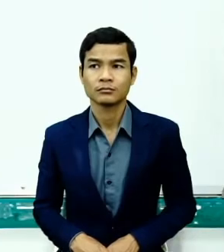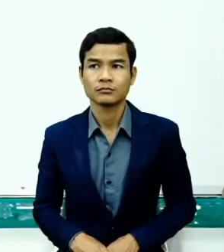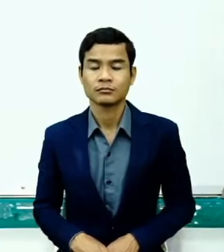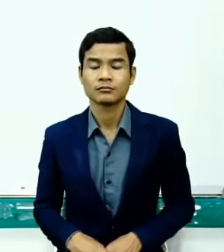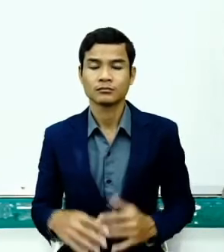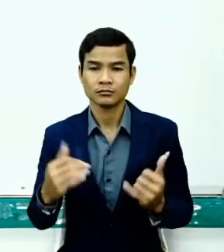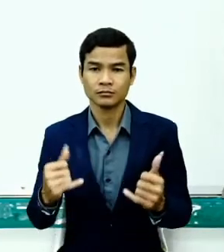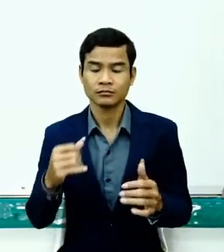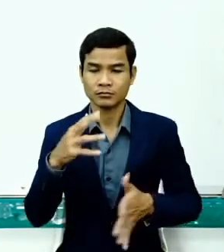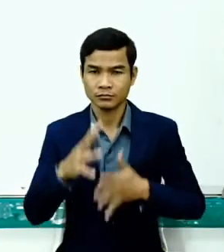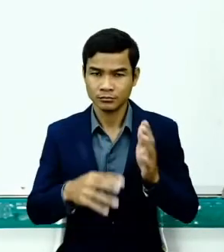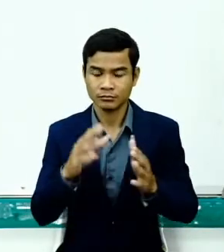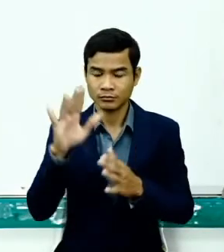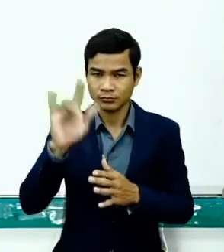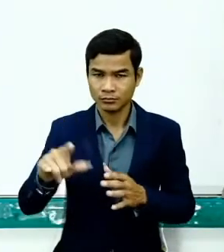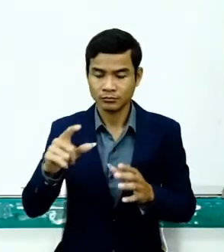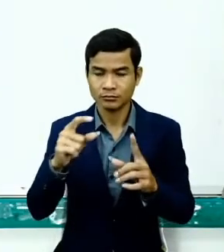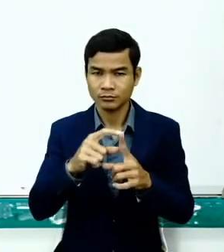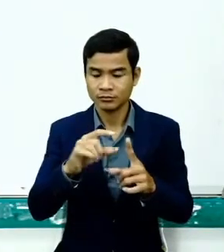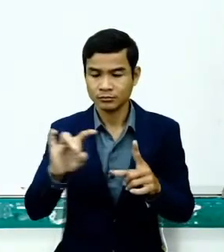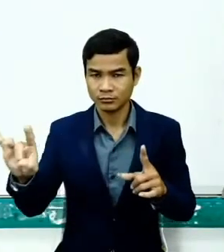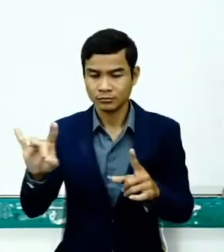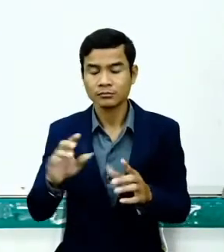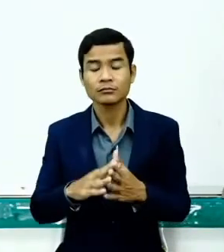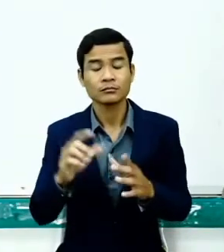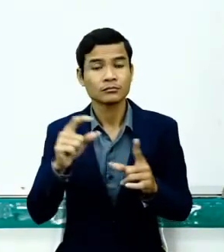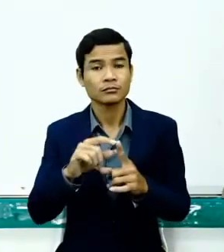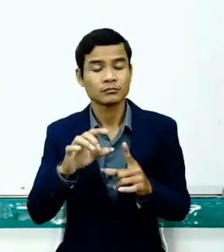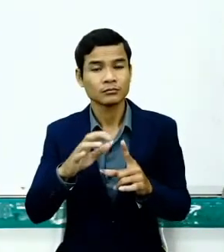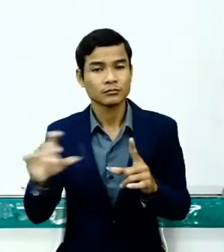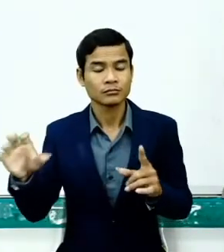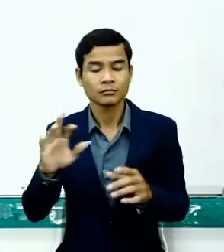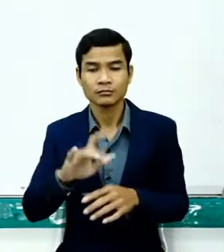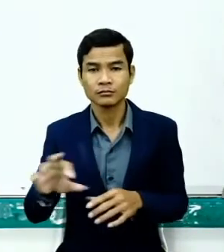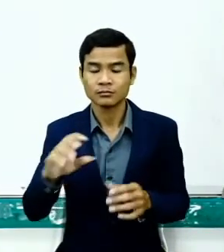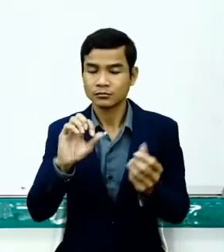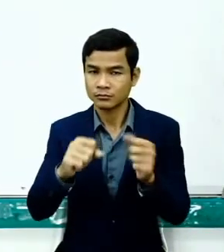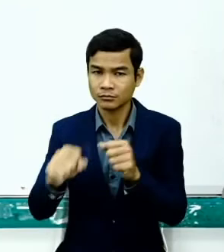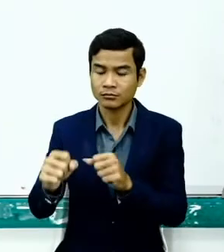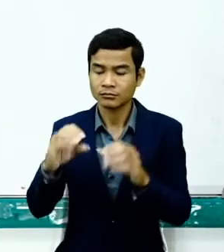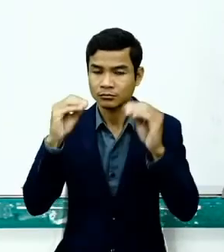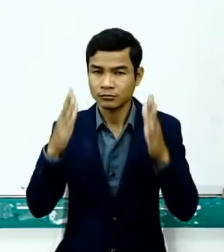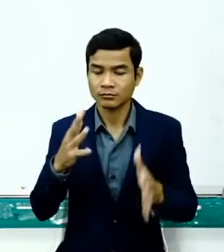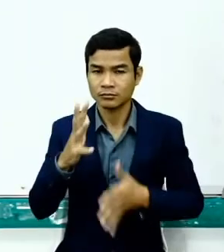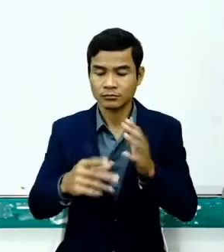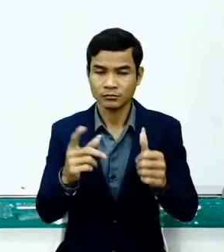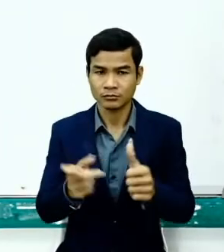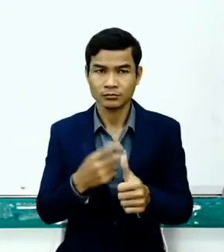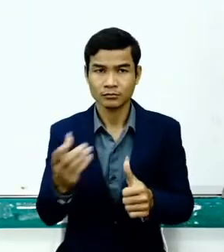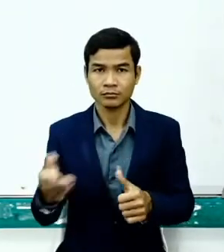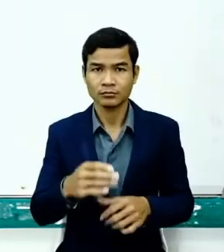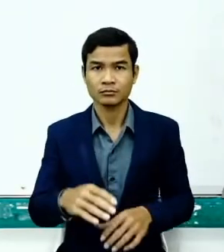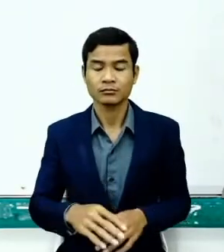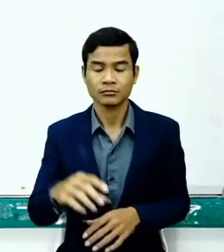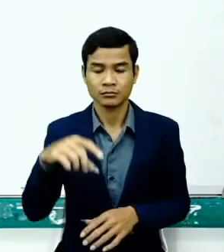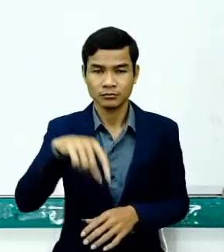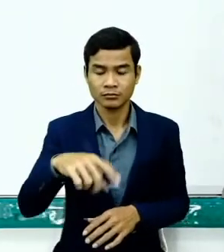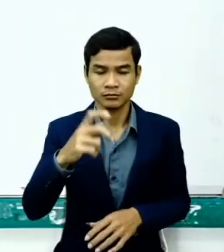ចាអញ្ចឹងការអានដោយប្រើអក្សរចល័តកូនមើលមកអ្នកគ្រូនឹងអានបង្ហាញកូនចាមុនណាក